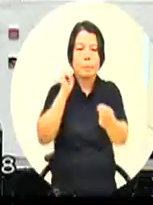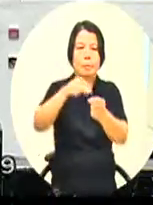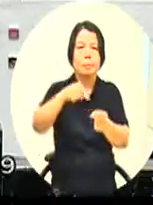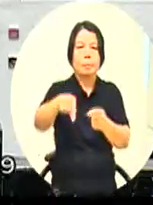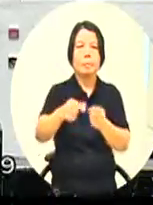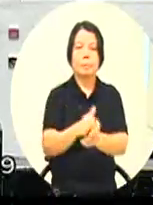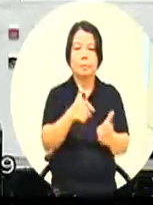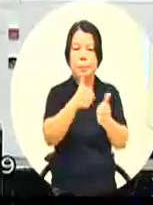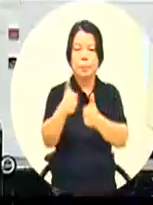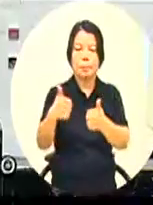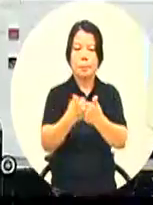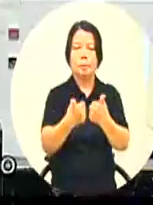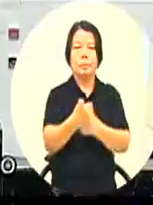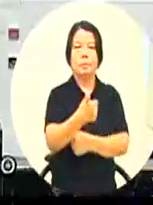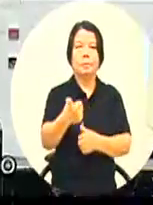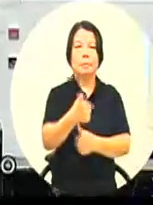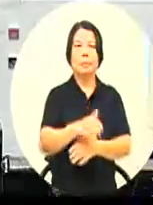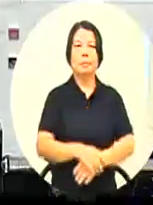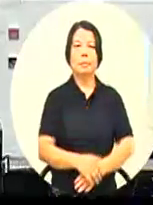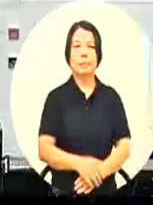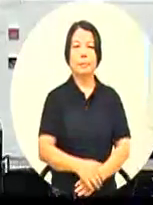员。